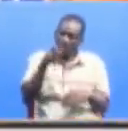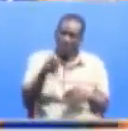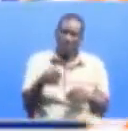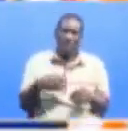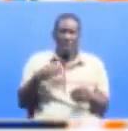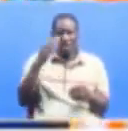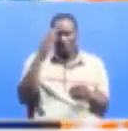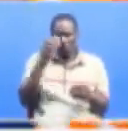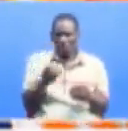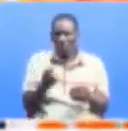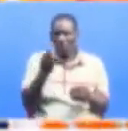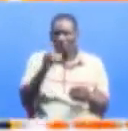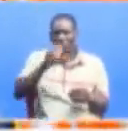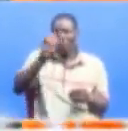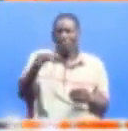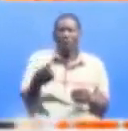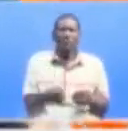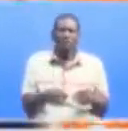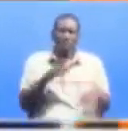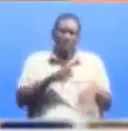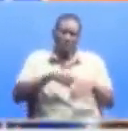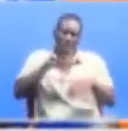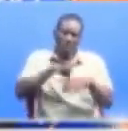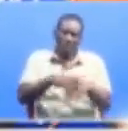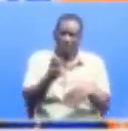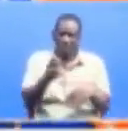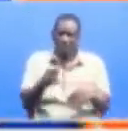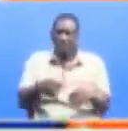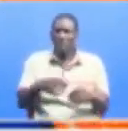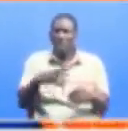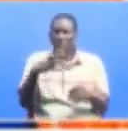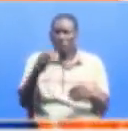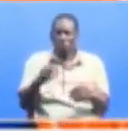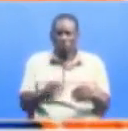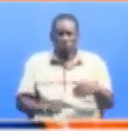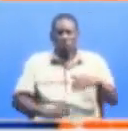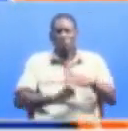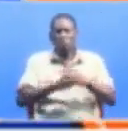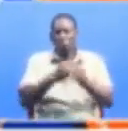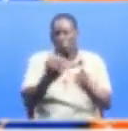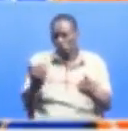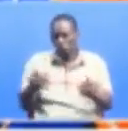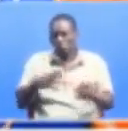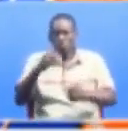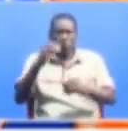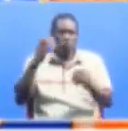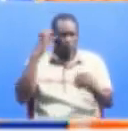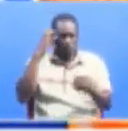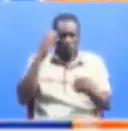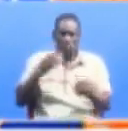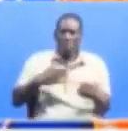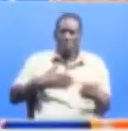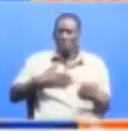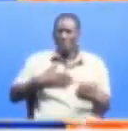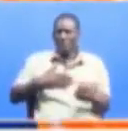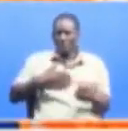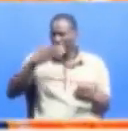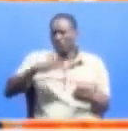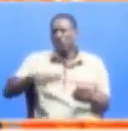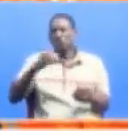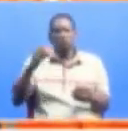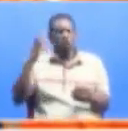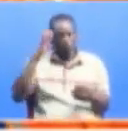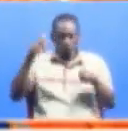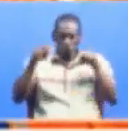ni 1030, nikipata naenda kusukuma watoto wangu wa college. Kuna kijana wangu wa college ameenda leo, haku ana